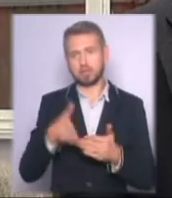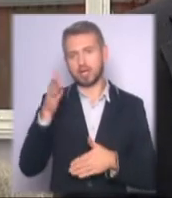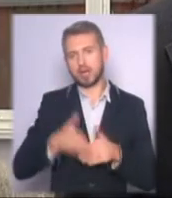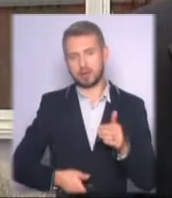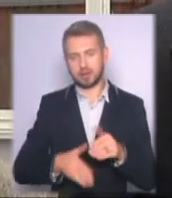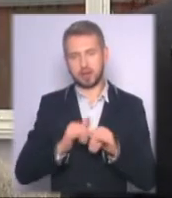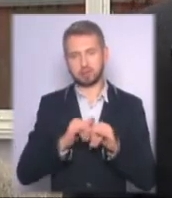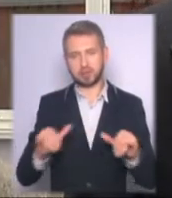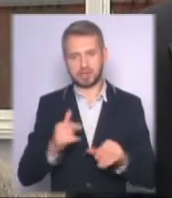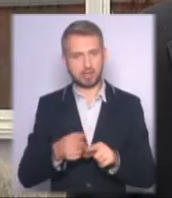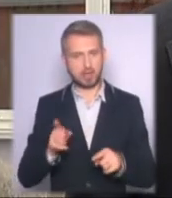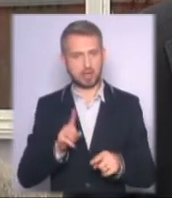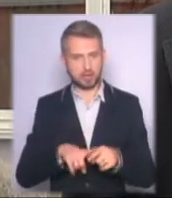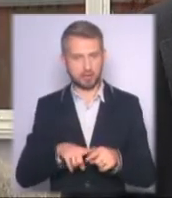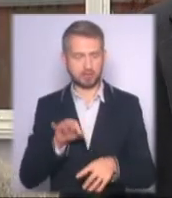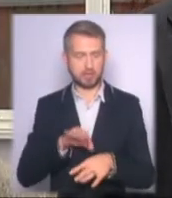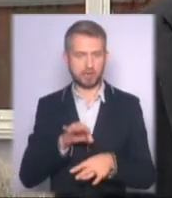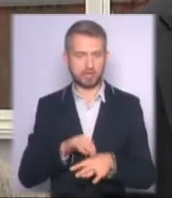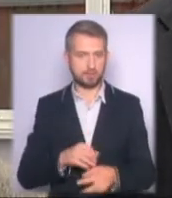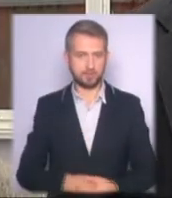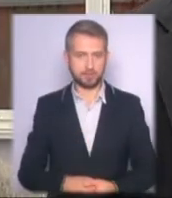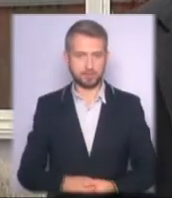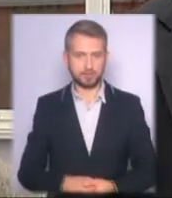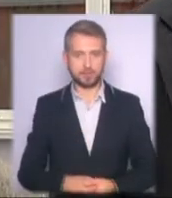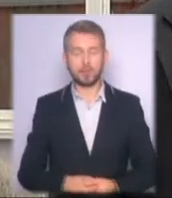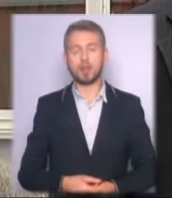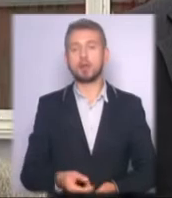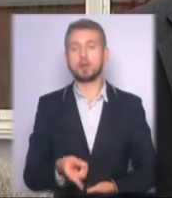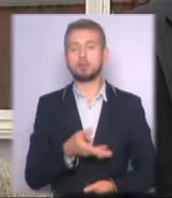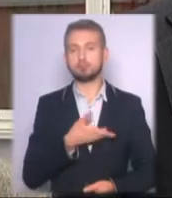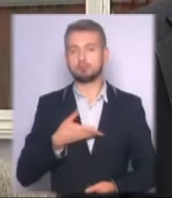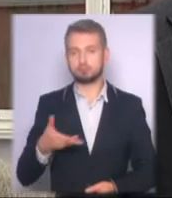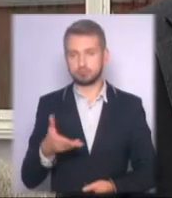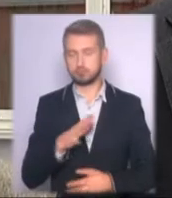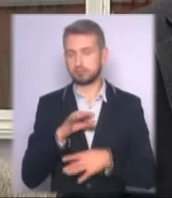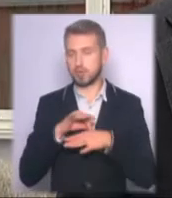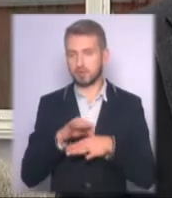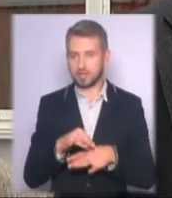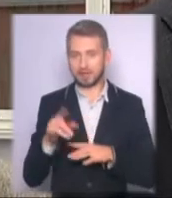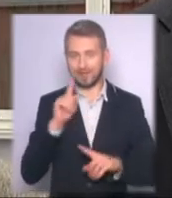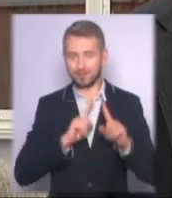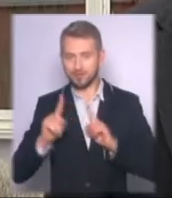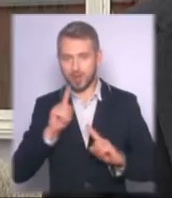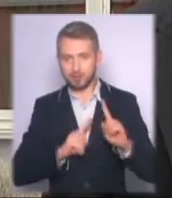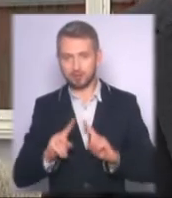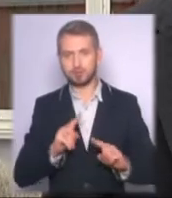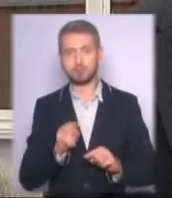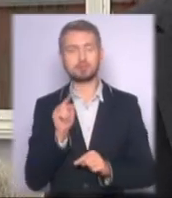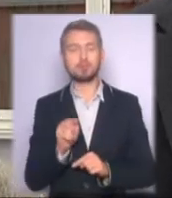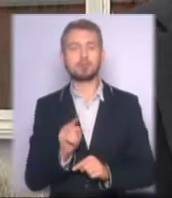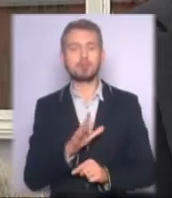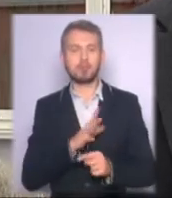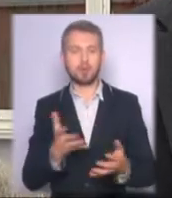прекратить распространение данного заболевания. Нами было проведено совещание, на котором было